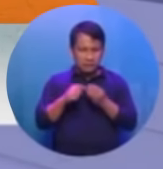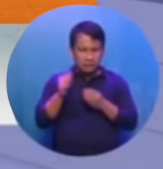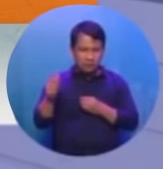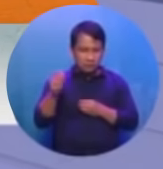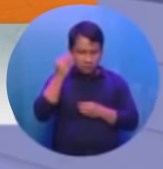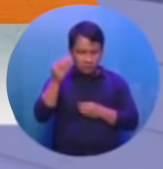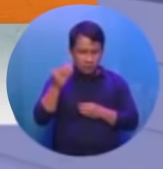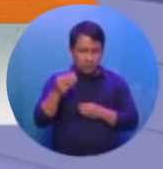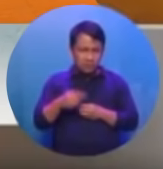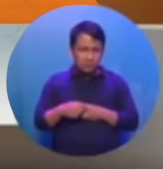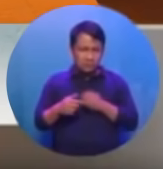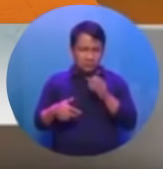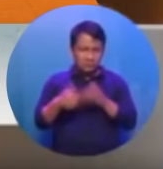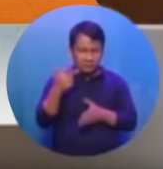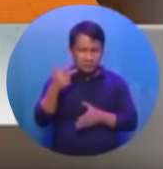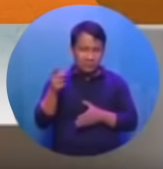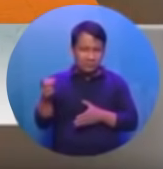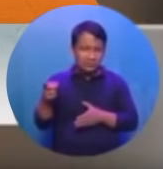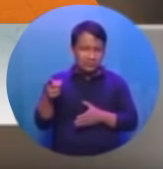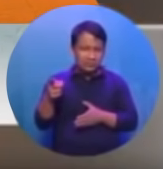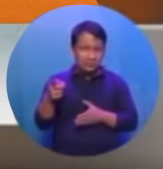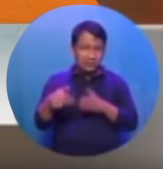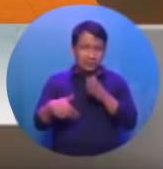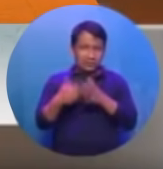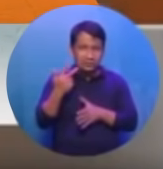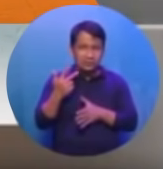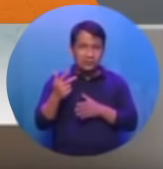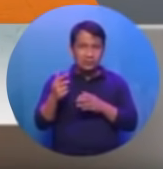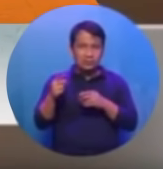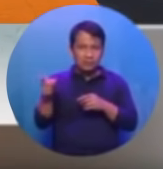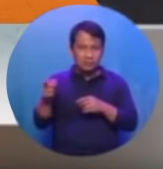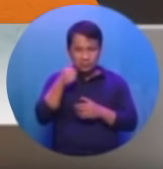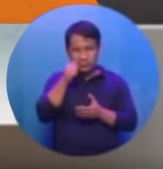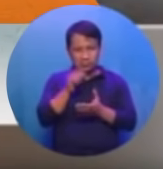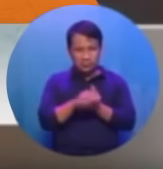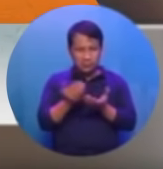Sir Mark Lee, 3 times na pala, 3-timer na itong kanyang misis na